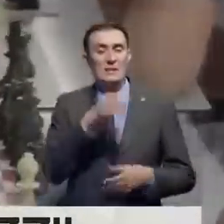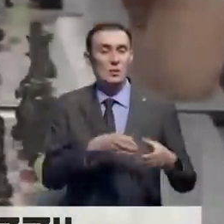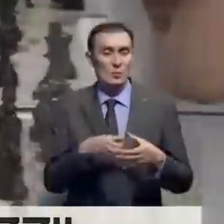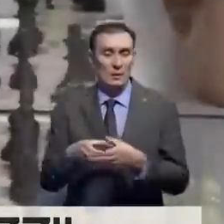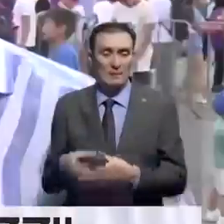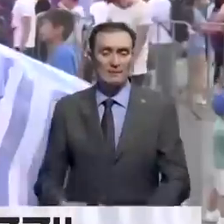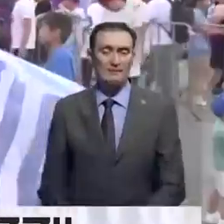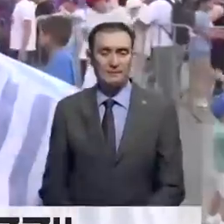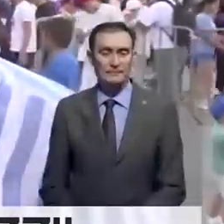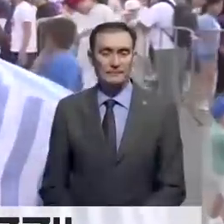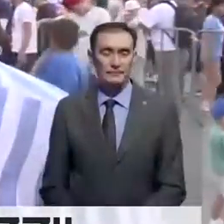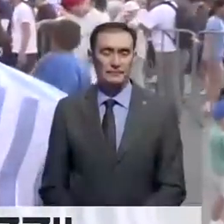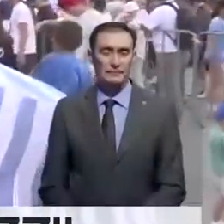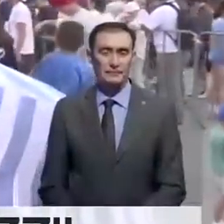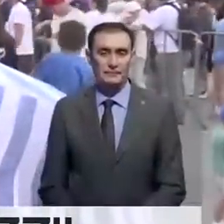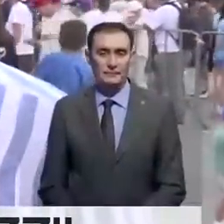категориях